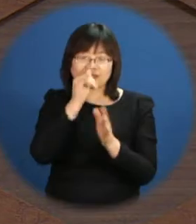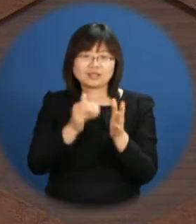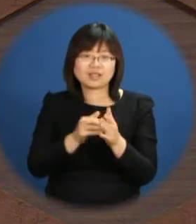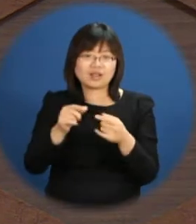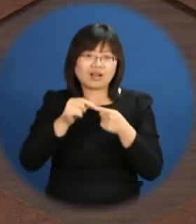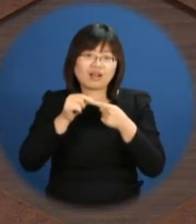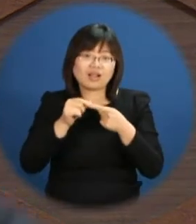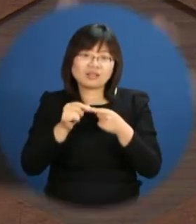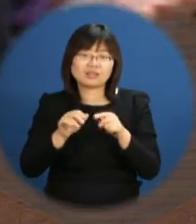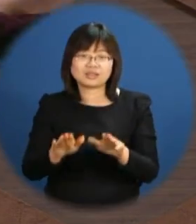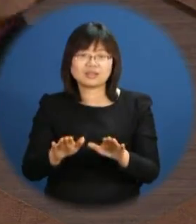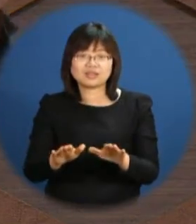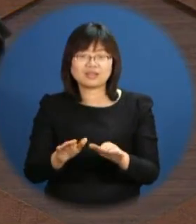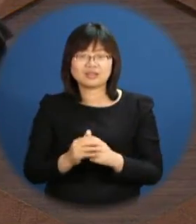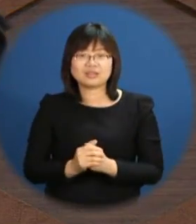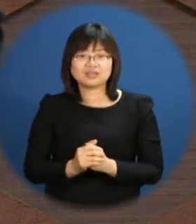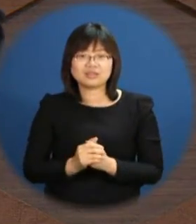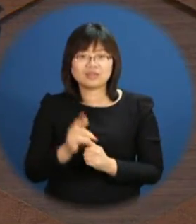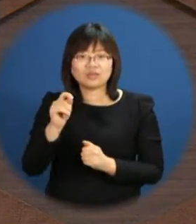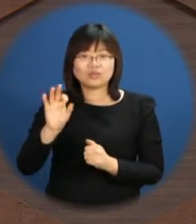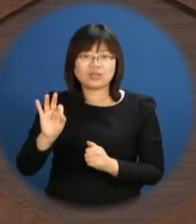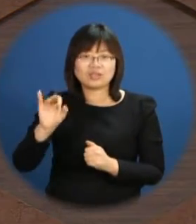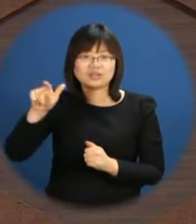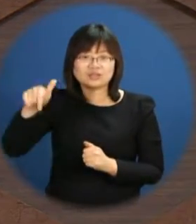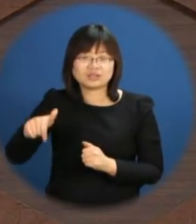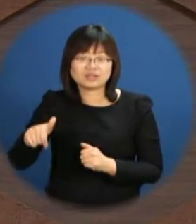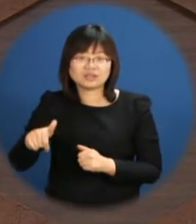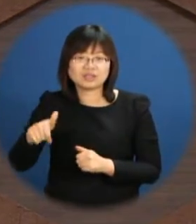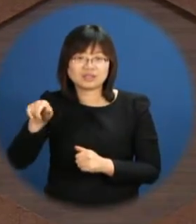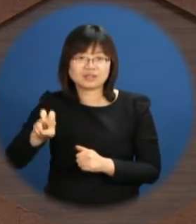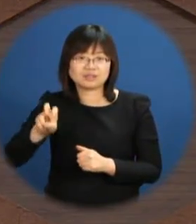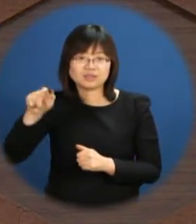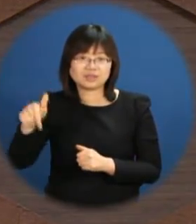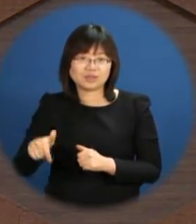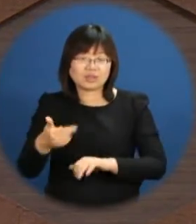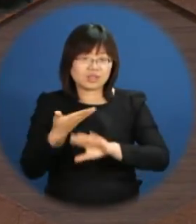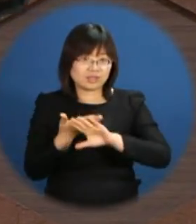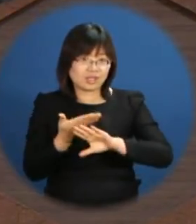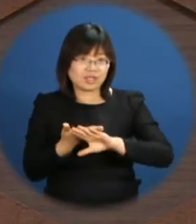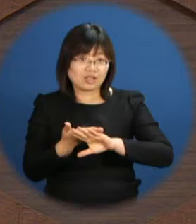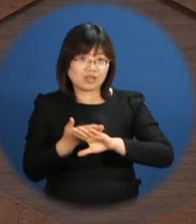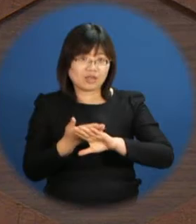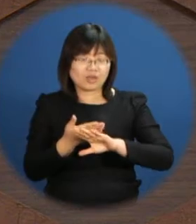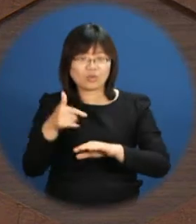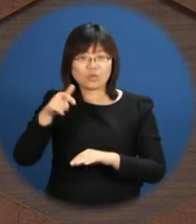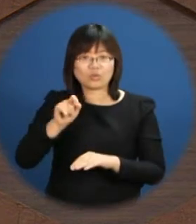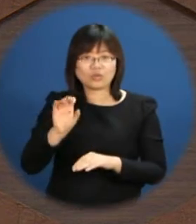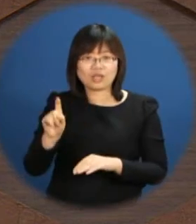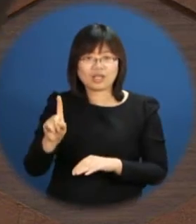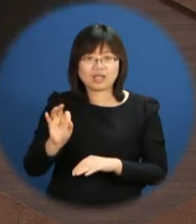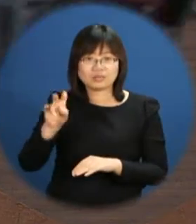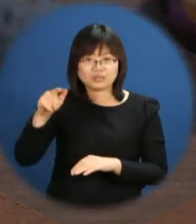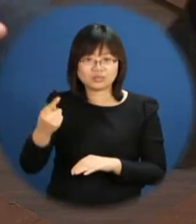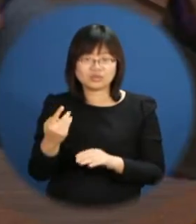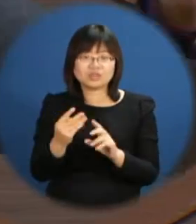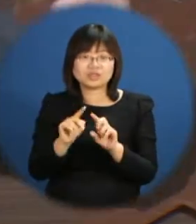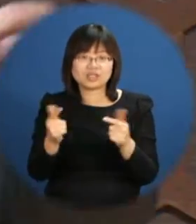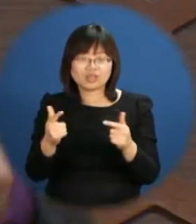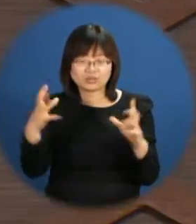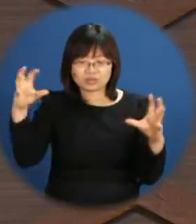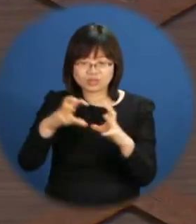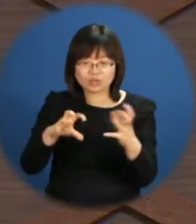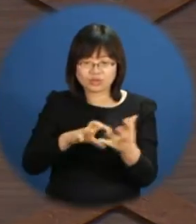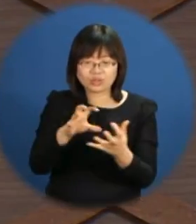이제 그 광석 이라는데 금 소 억이 딴 광물 드라고 이제 많이 섞여있고